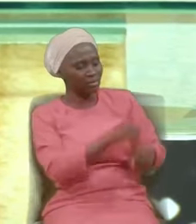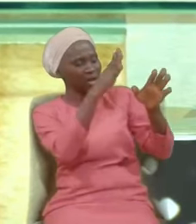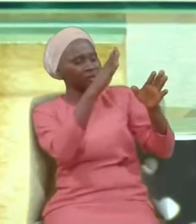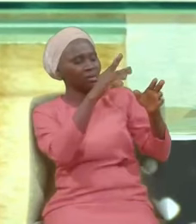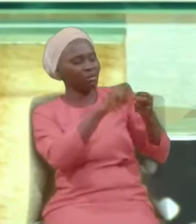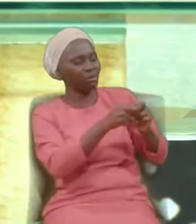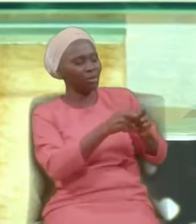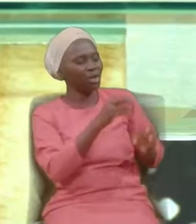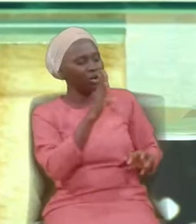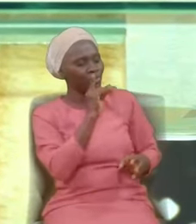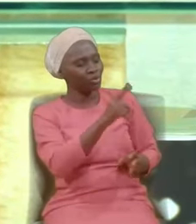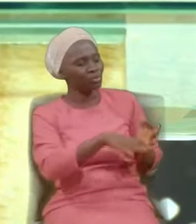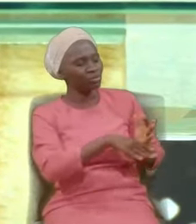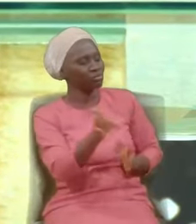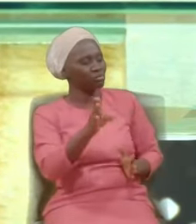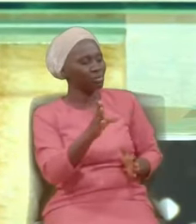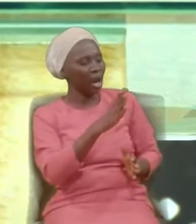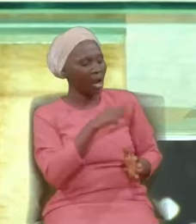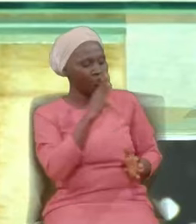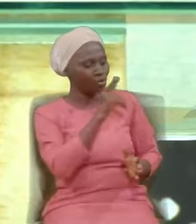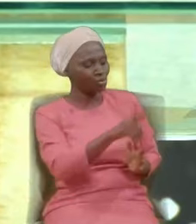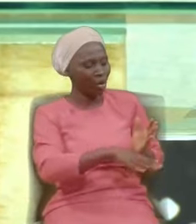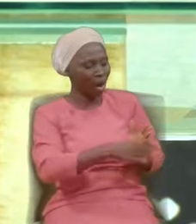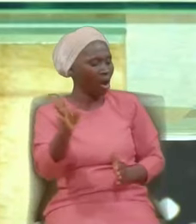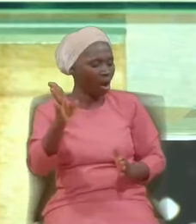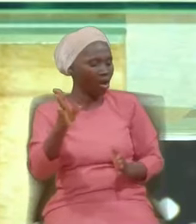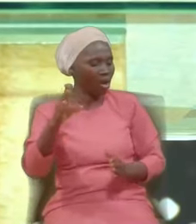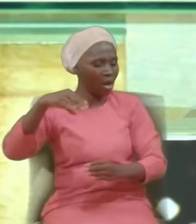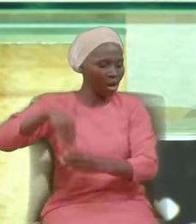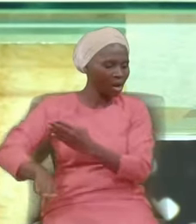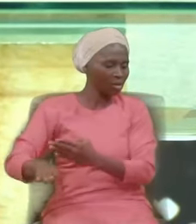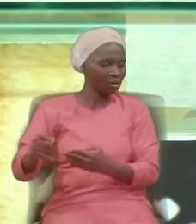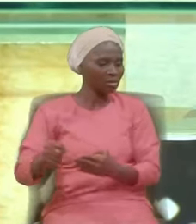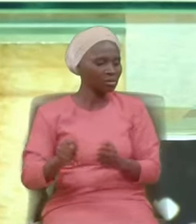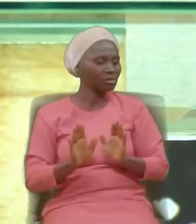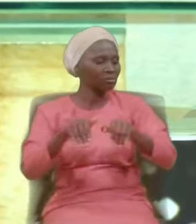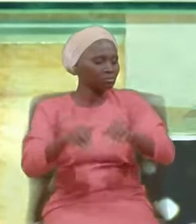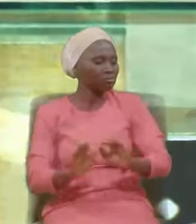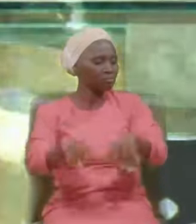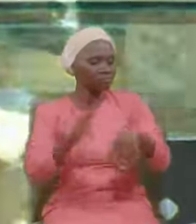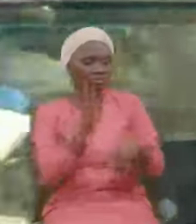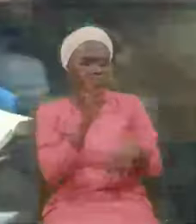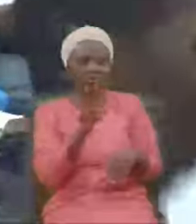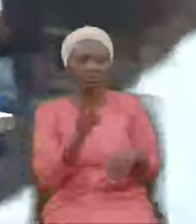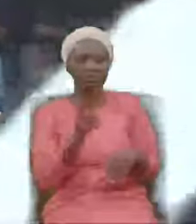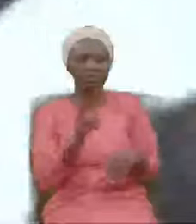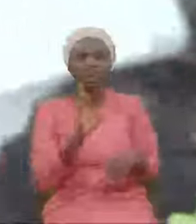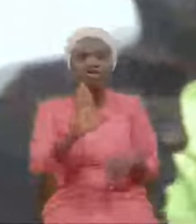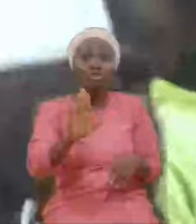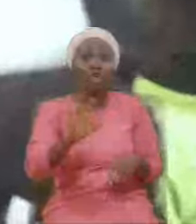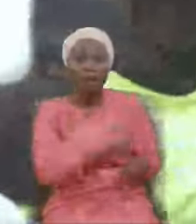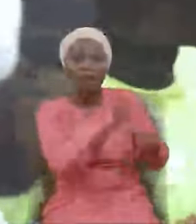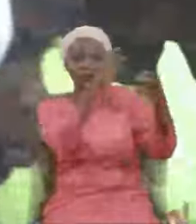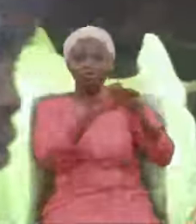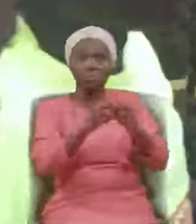ôte-toi de là et jette-toi dans la mer. Où est votre montagne ce soir? Dans la